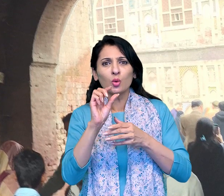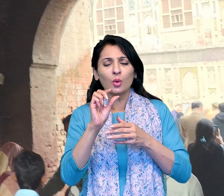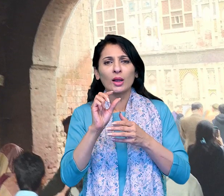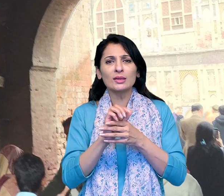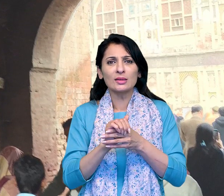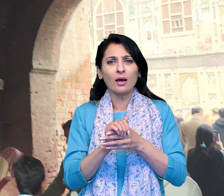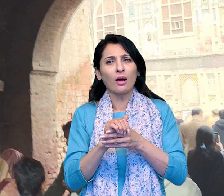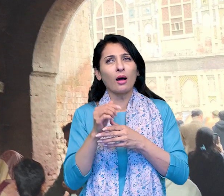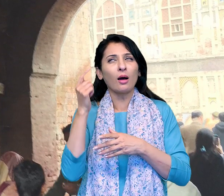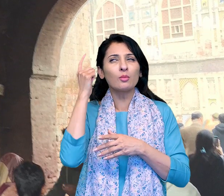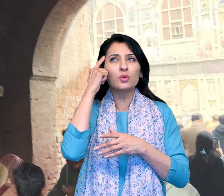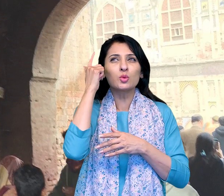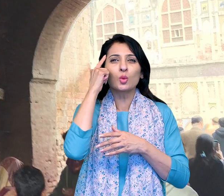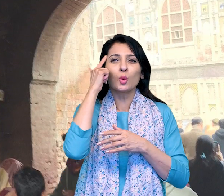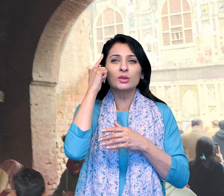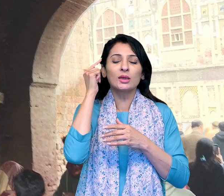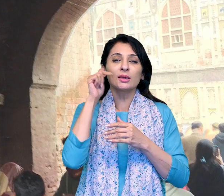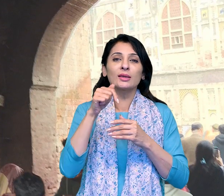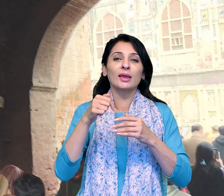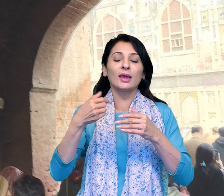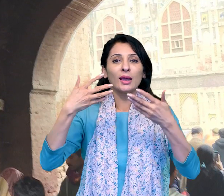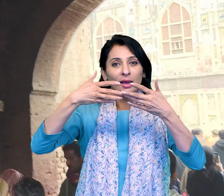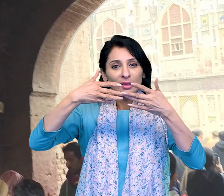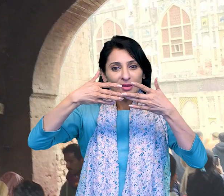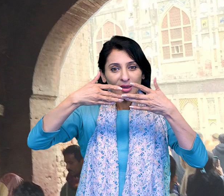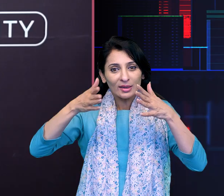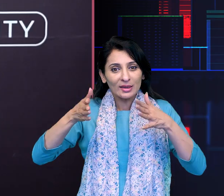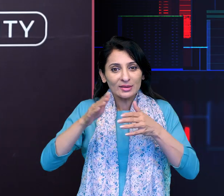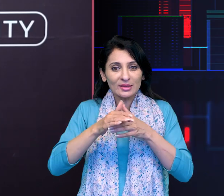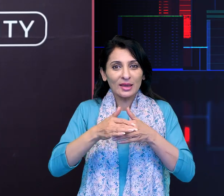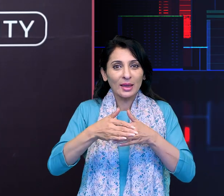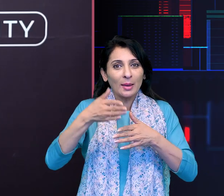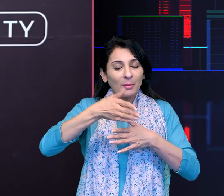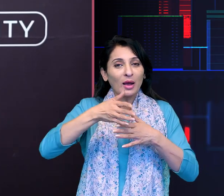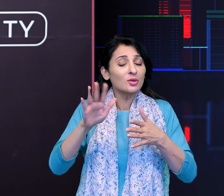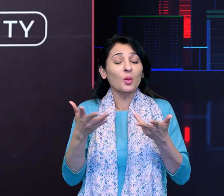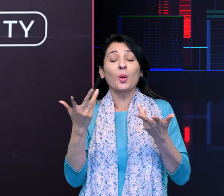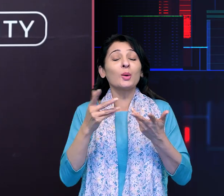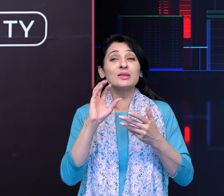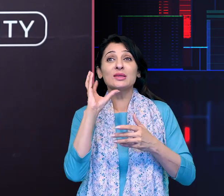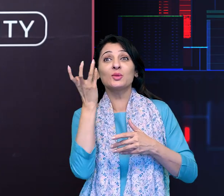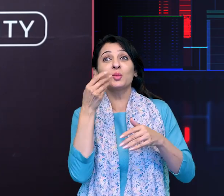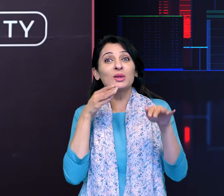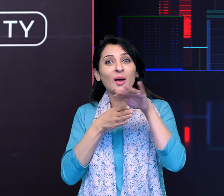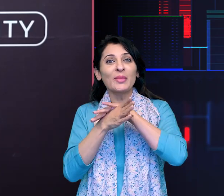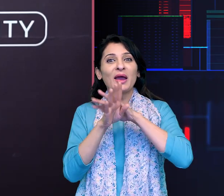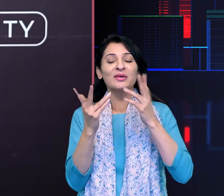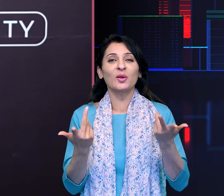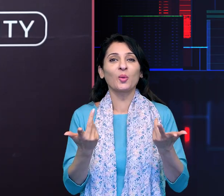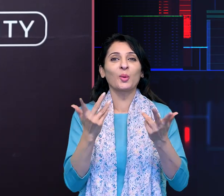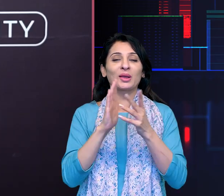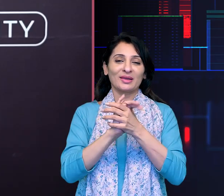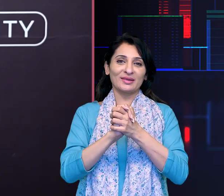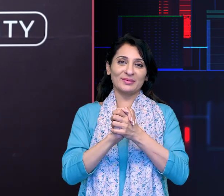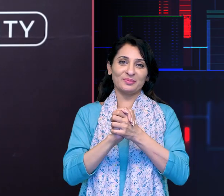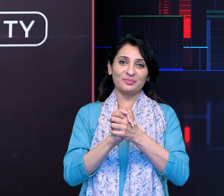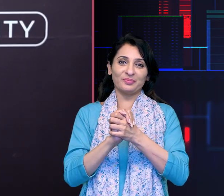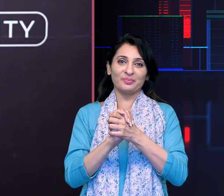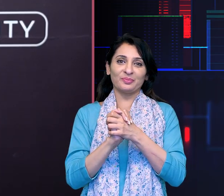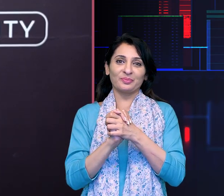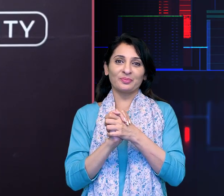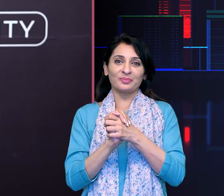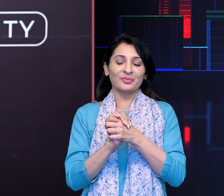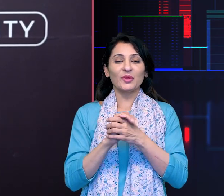तो आपको इस गेट से अंदाजा हो जाएगा की इस गेट के बाद हम कौन सी दुनिया में इंटर होने जा रहे हैं तो जस्ट एक अन